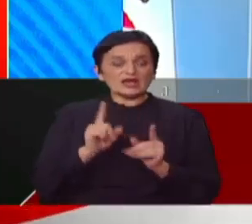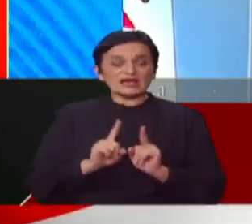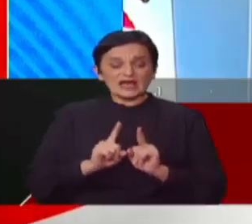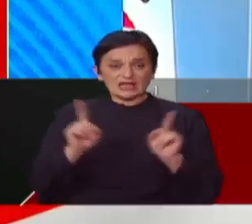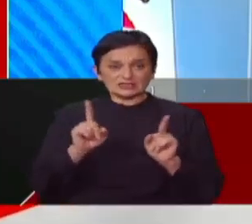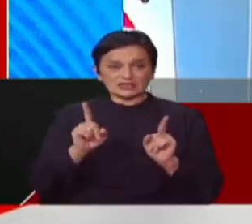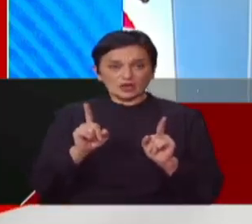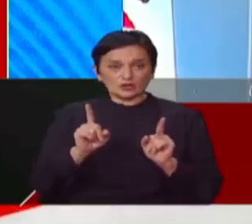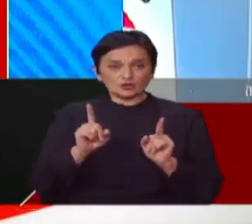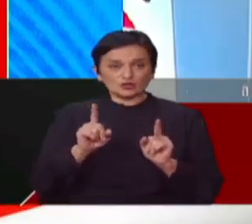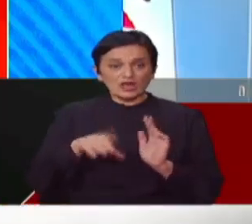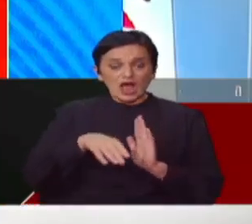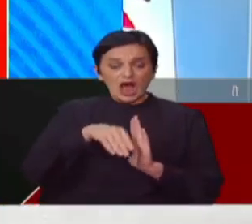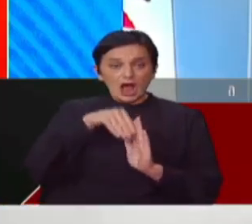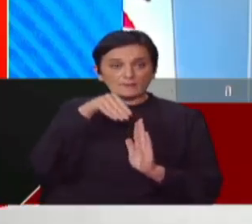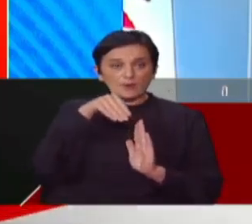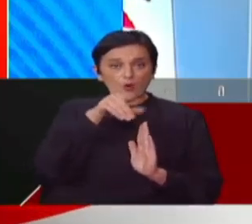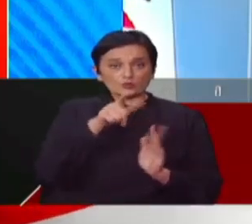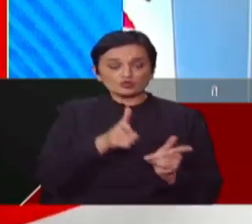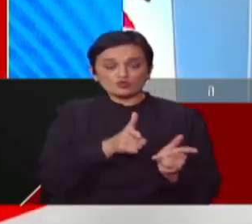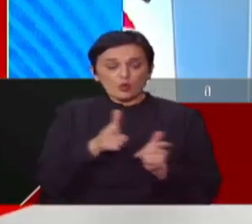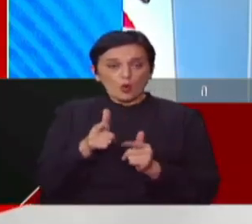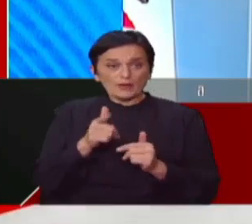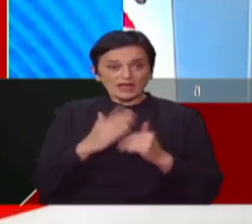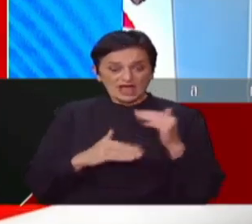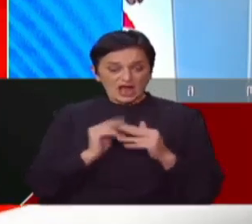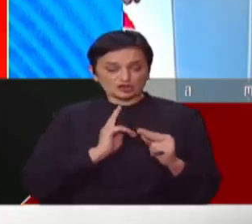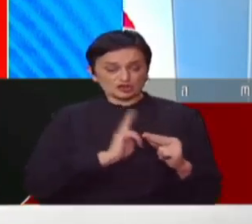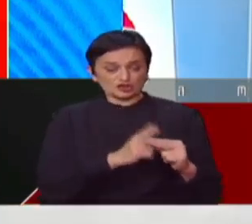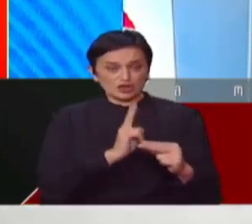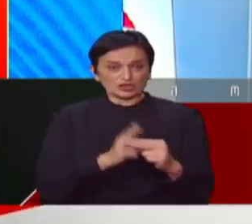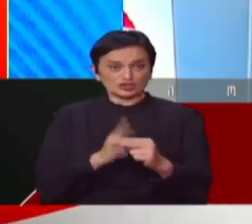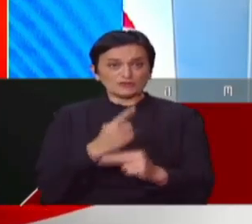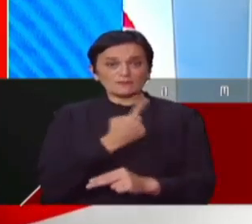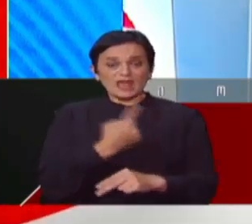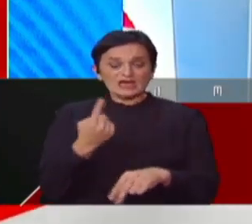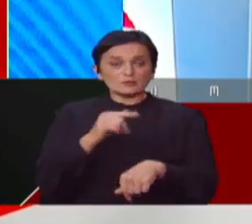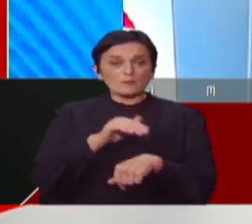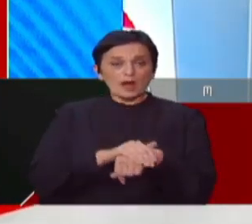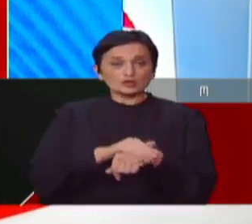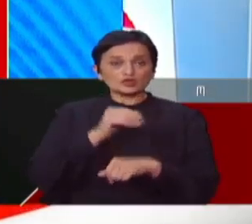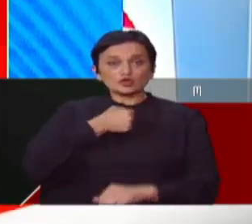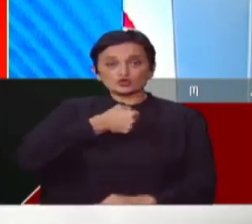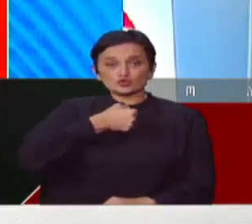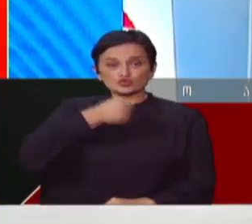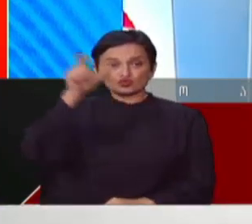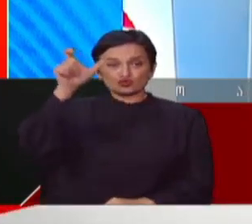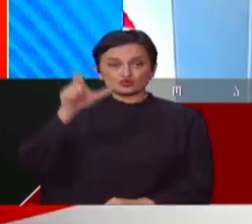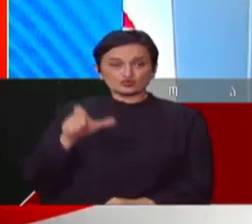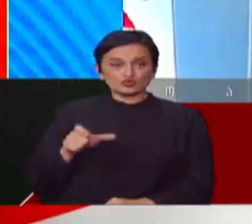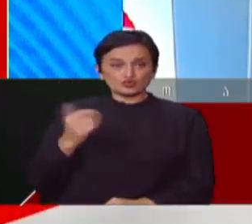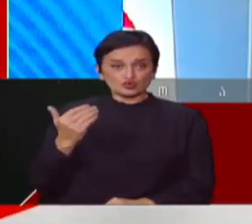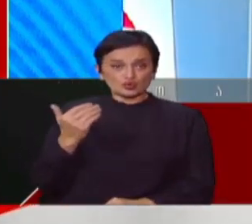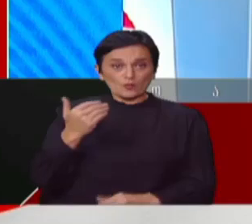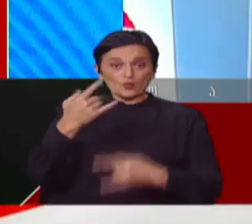განსაკუთრებით ამორჩველთა მობილიზაციისთვის ხელის შეშლა. Ერთ-ერთი ფაქტი იყო, როდესაც ჟურნალისტმა, მათი ერთ-ერთი